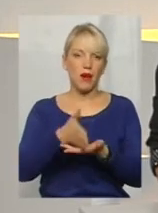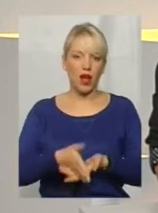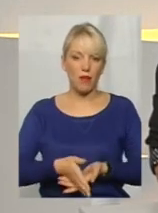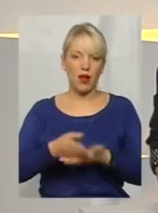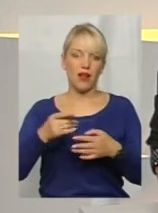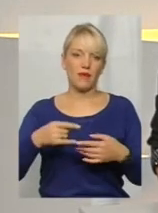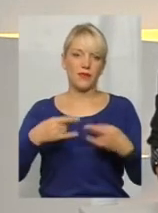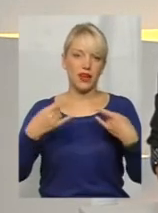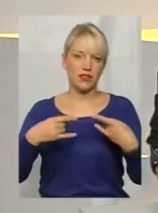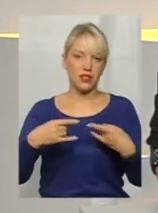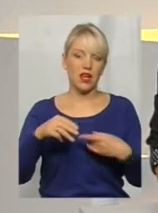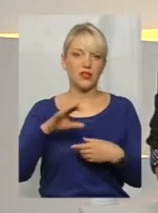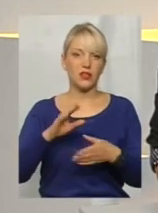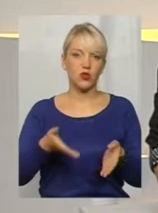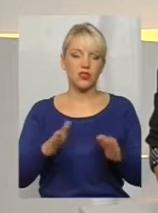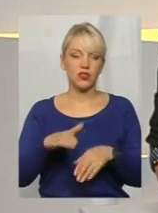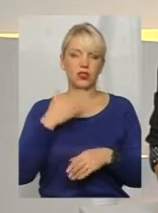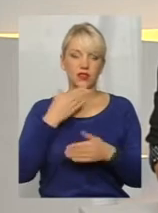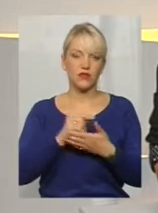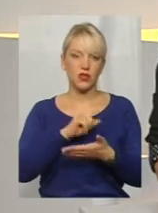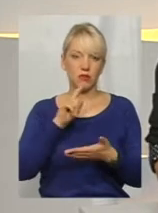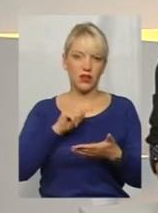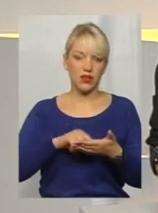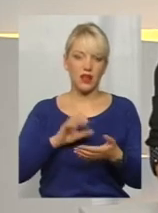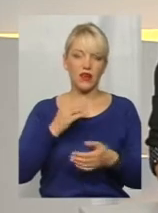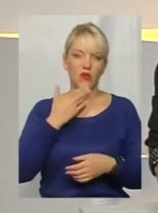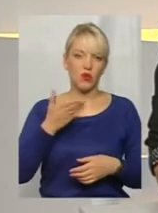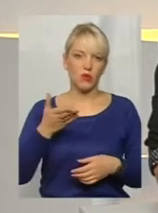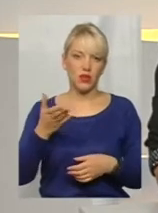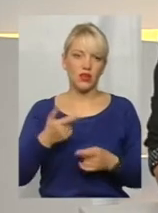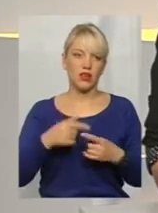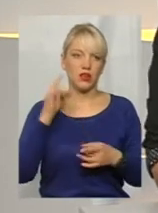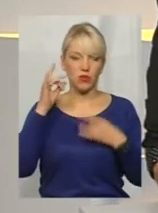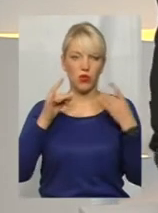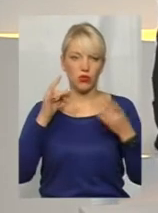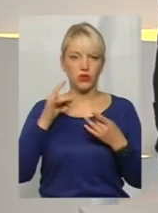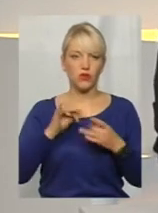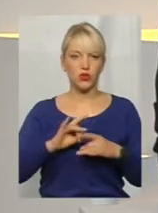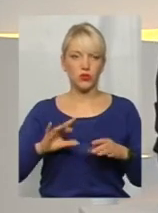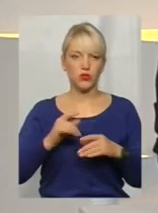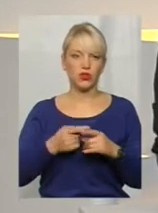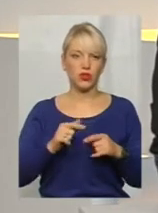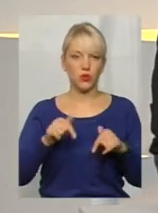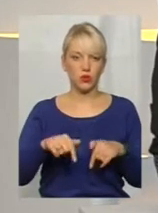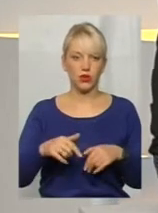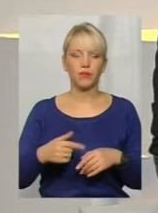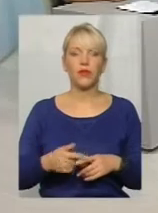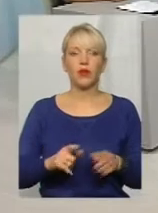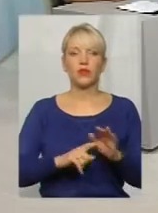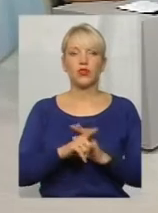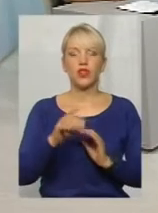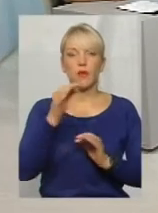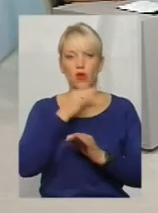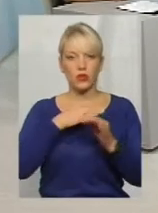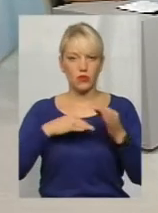Facebook, то лишайте свої питання у коментарях, і ми озвучимо їх тут у студії. А ми почнемо розмову. Пане Костянтин, хотіла б до